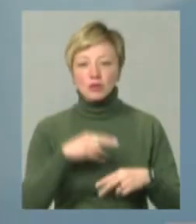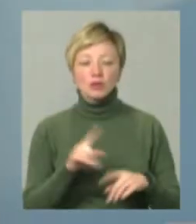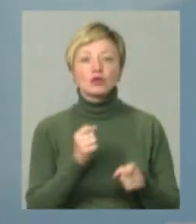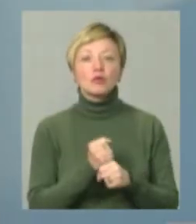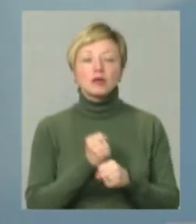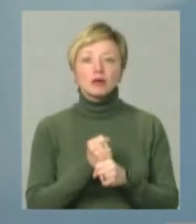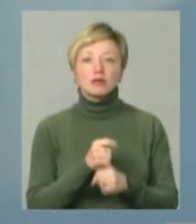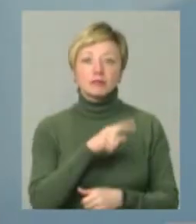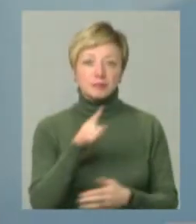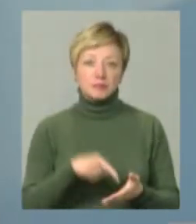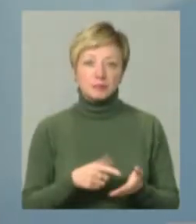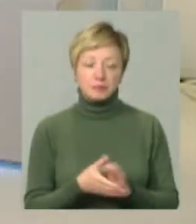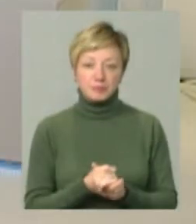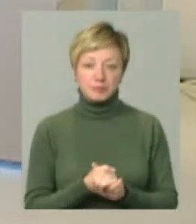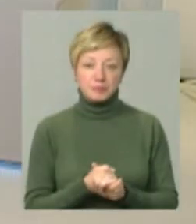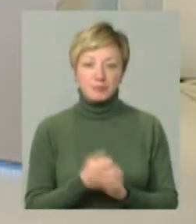А що робити?